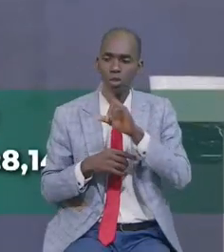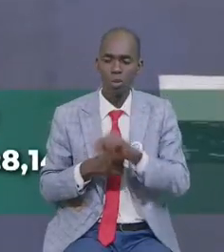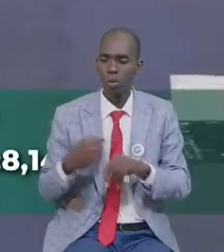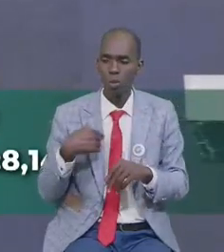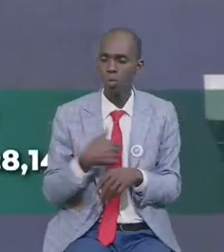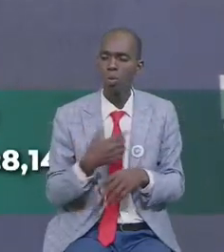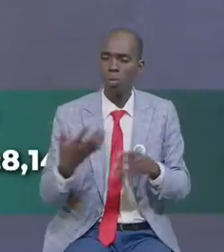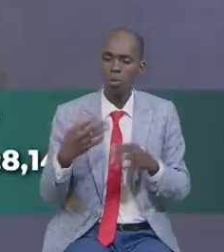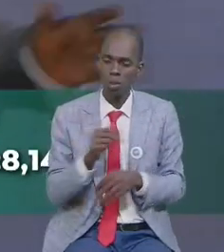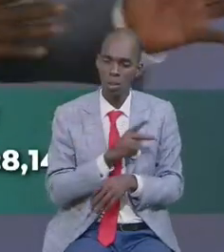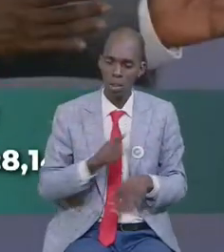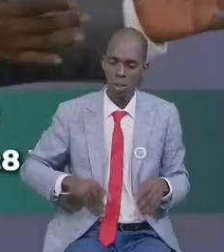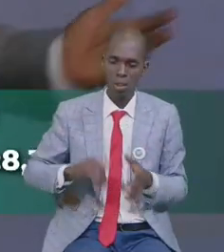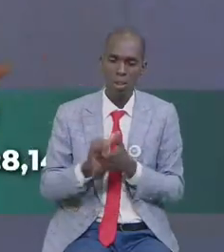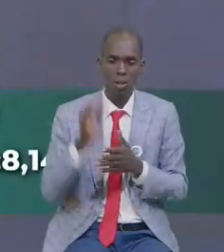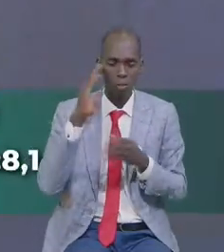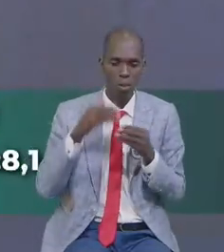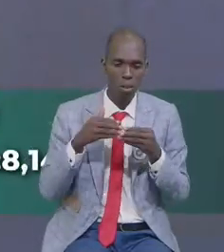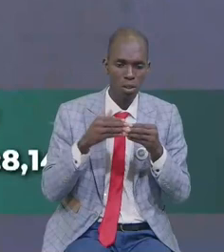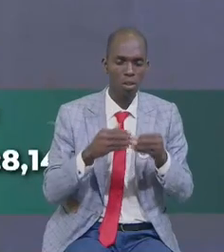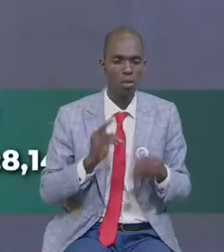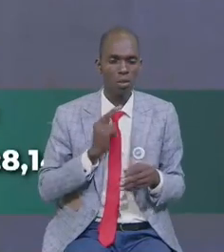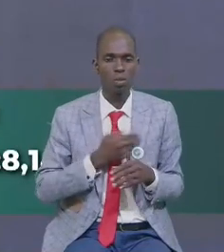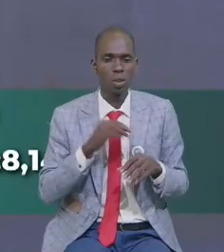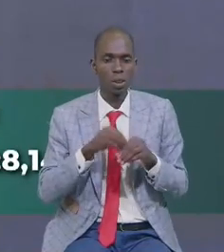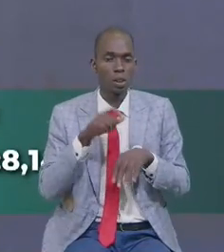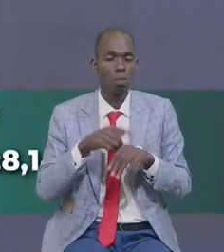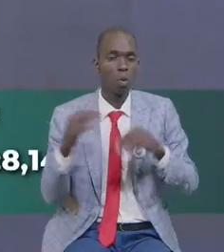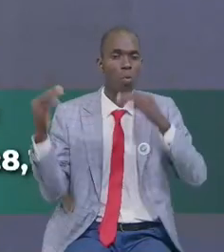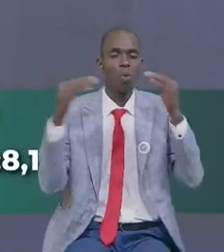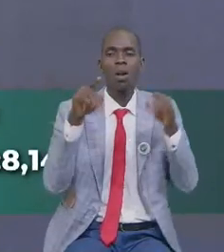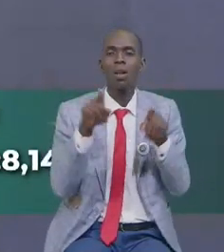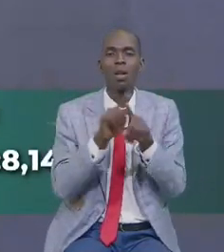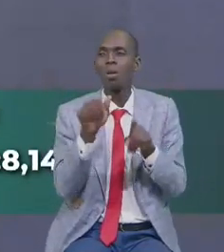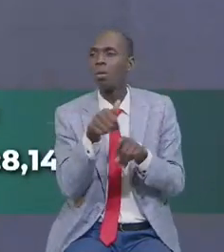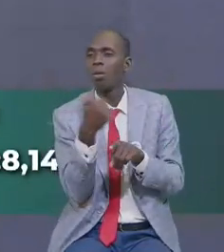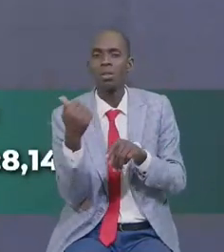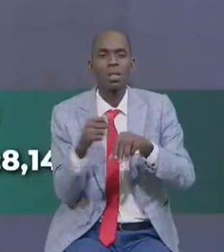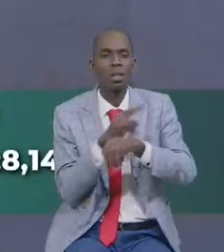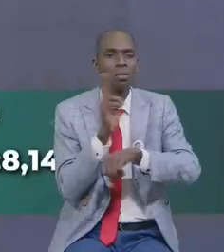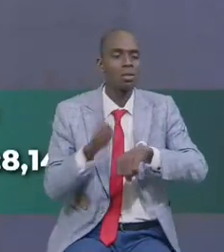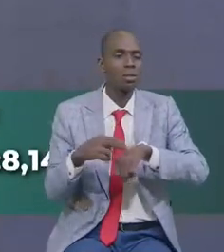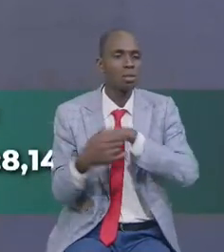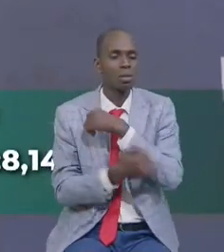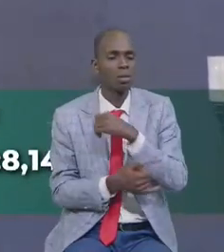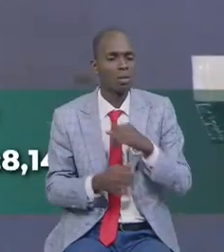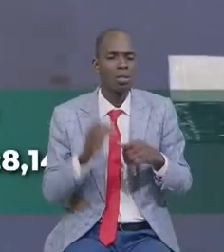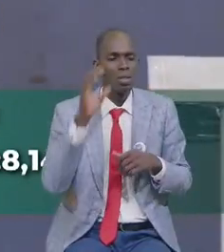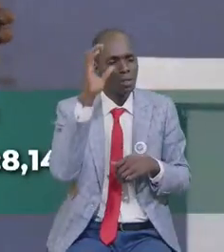Qui nous devance dans la bataille comme les autres nations. Cherchez ma face.